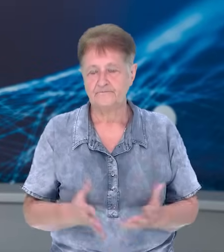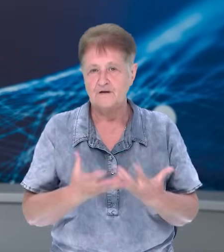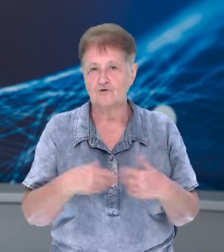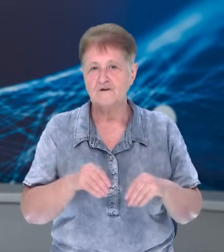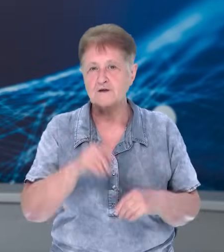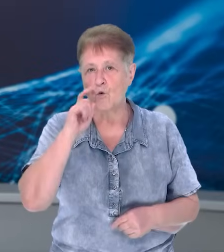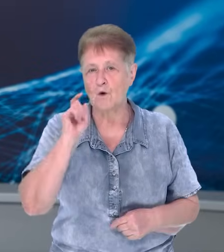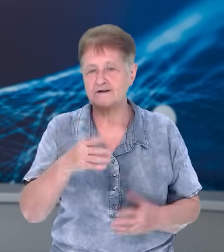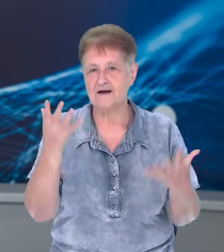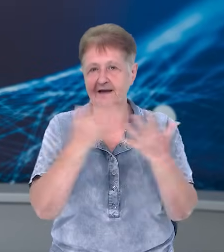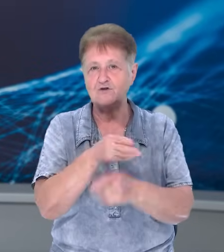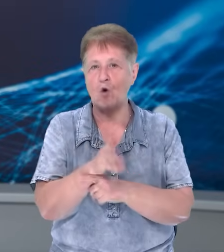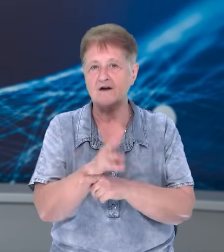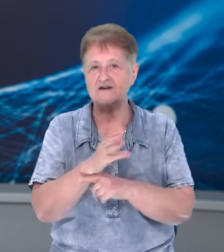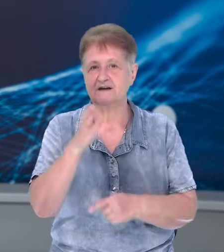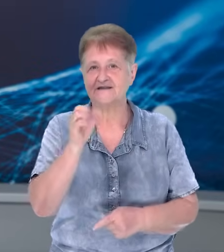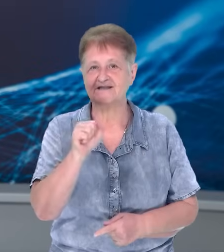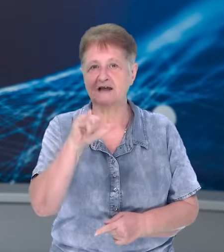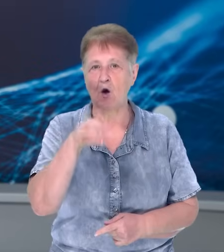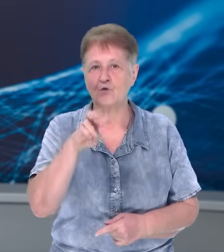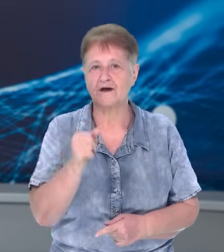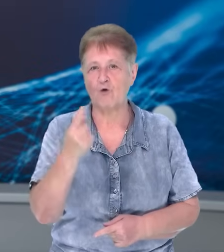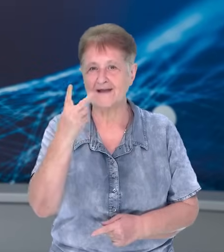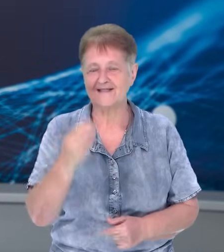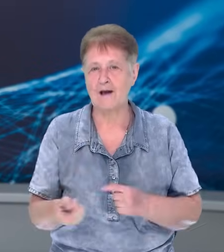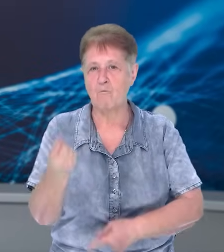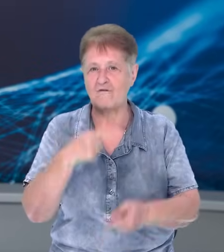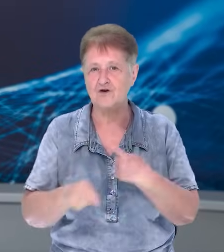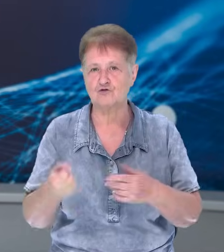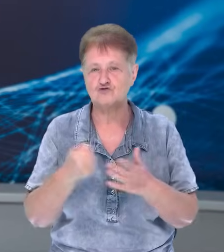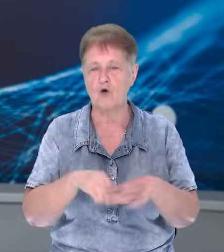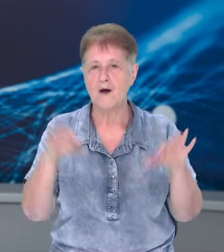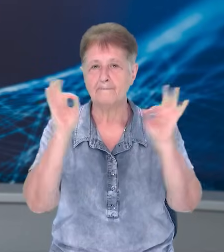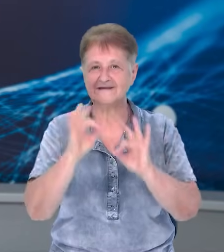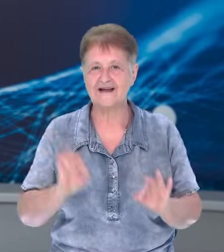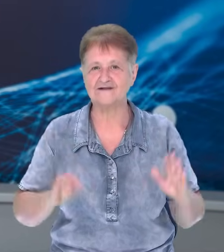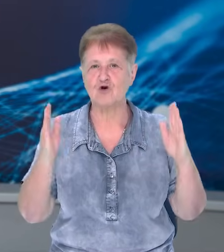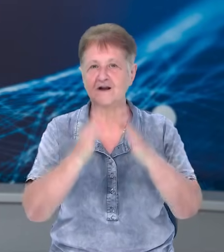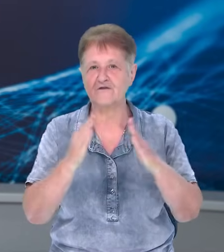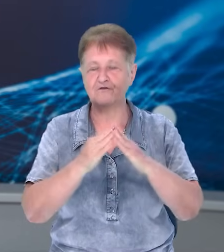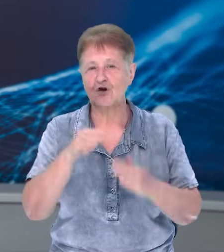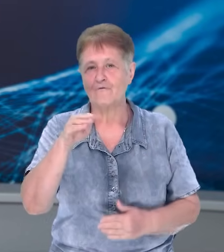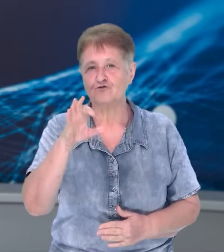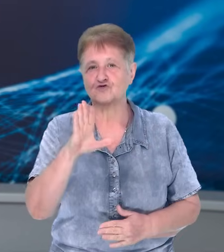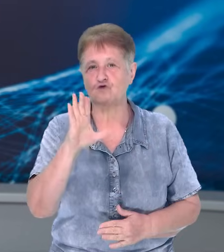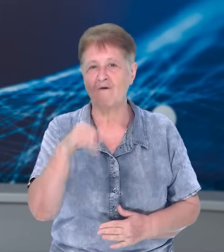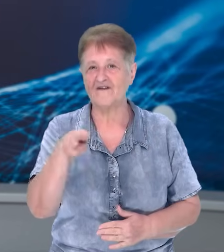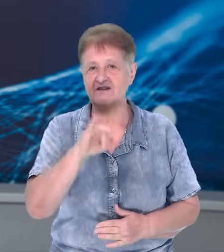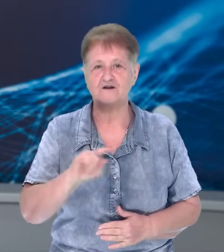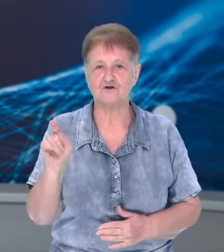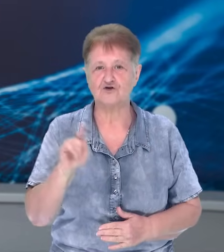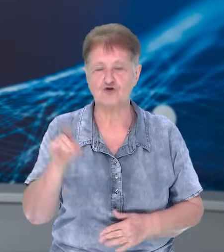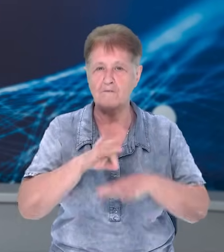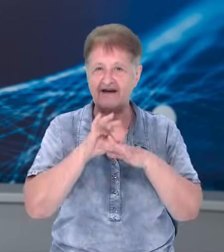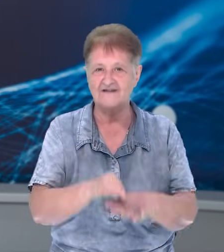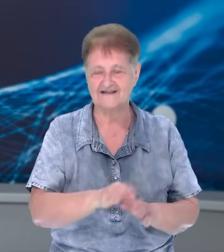Родина українського кінорежисера Івана Сауткіна на один день повернулася до мистецької резиденції у Жовіді, що на Сновщині, аби